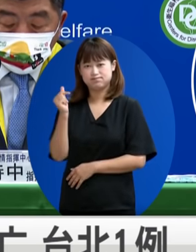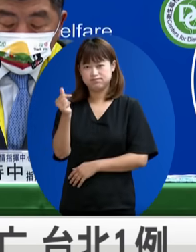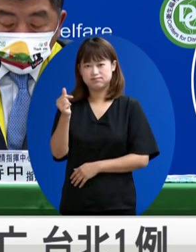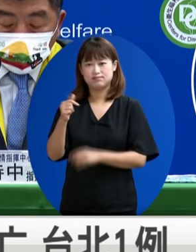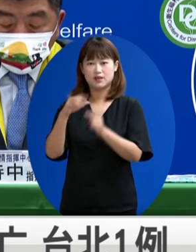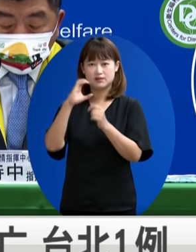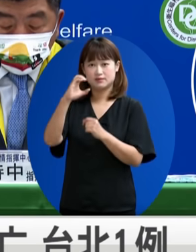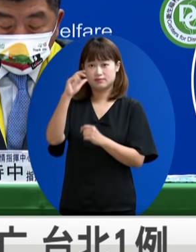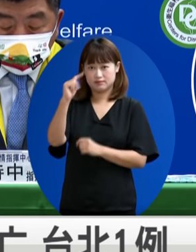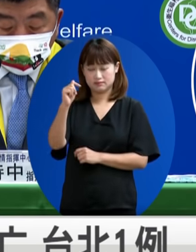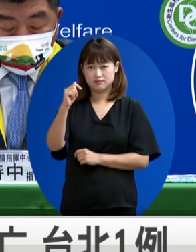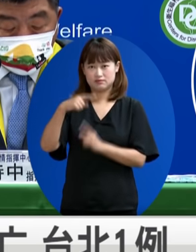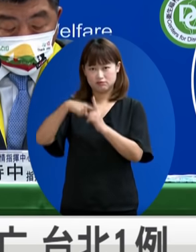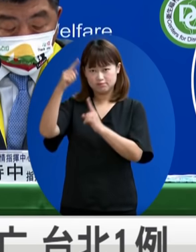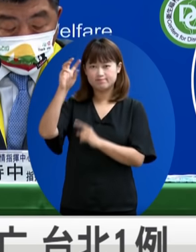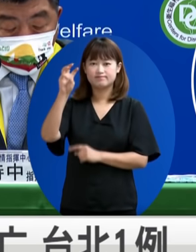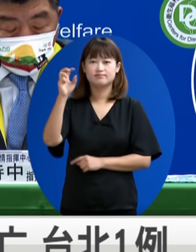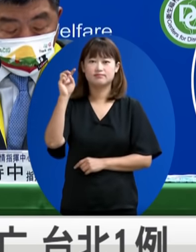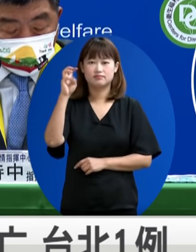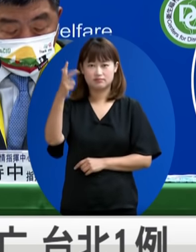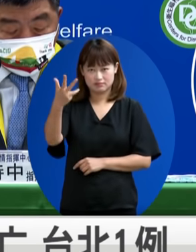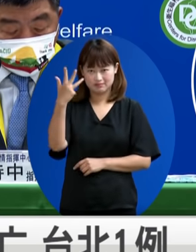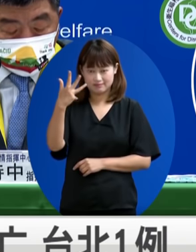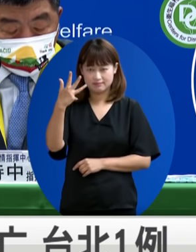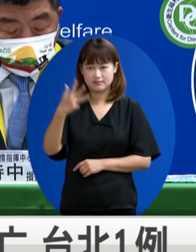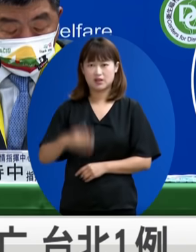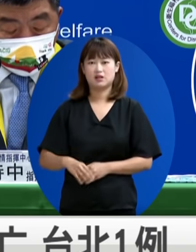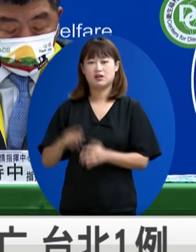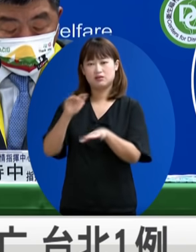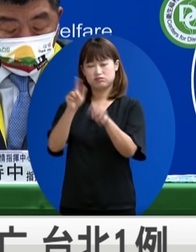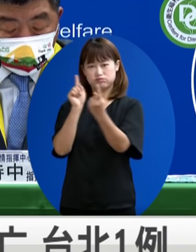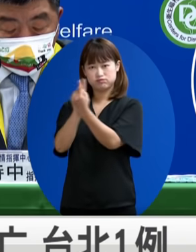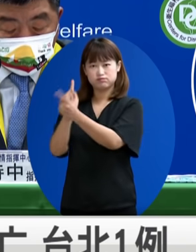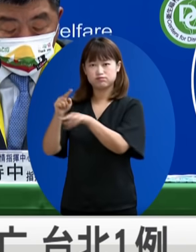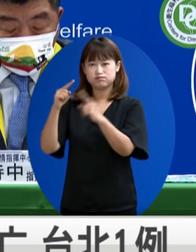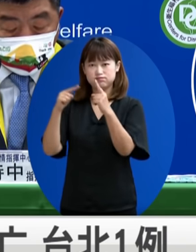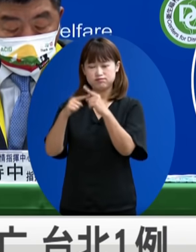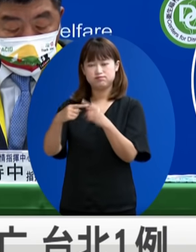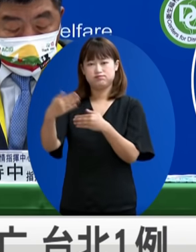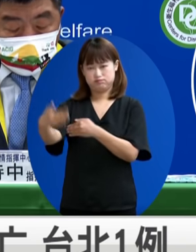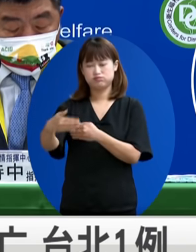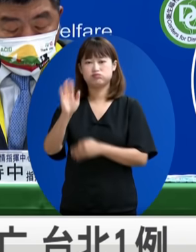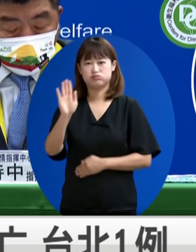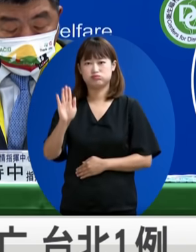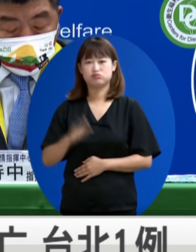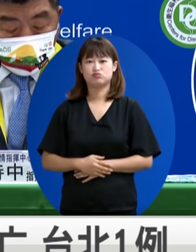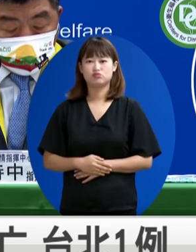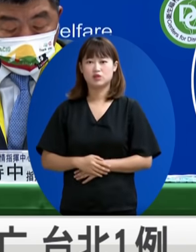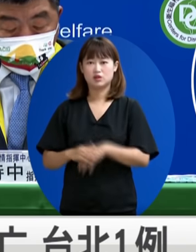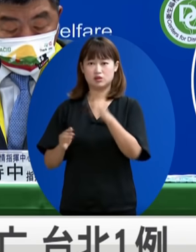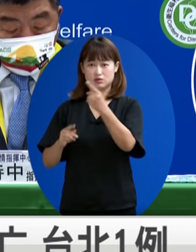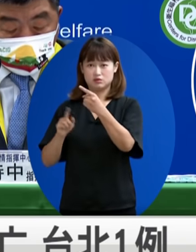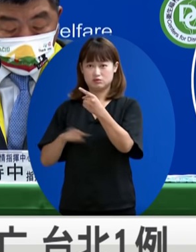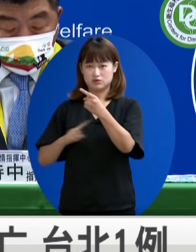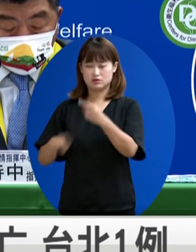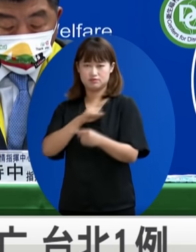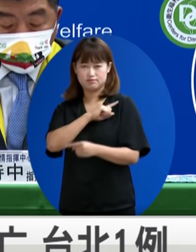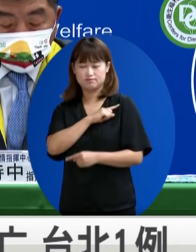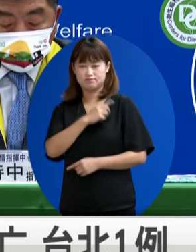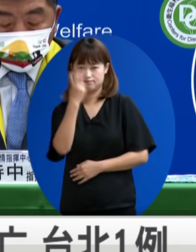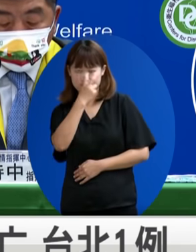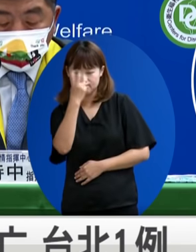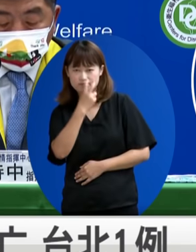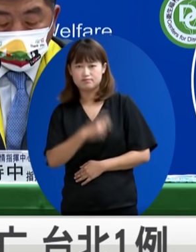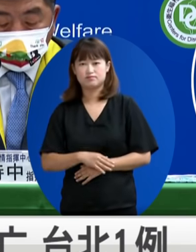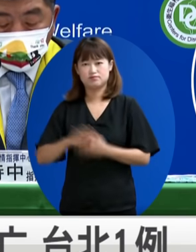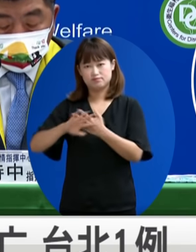38。那匡列接触者5人，其中4人列居家隔离，那1人列自主健康监